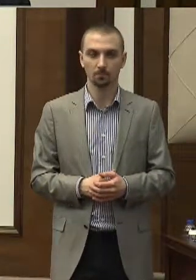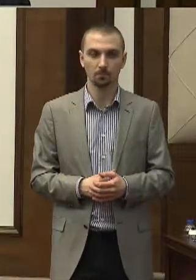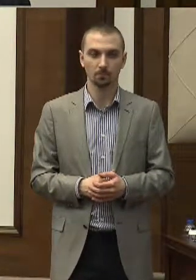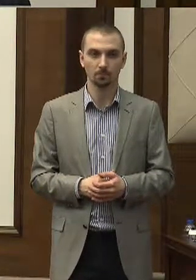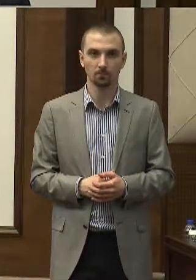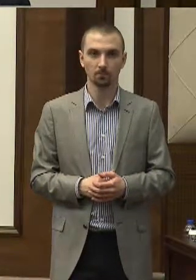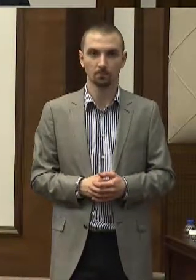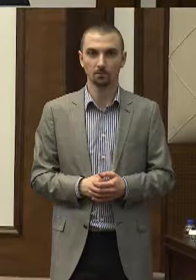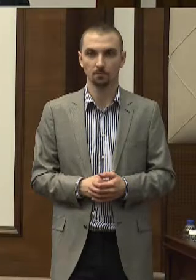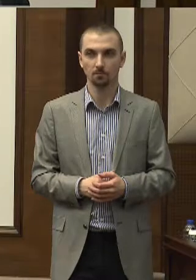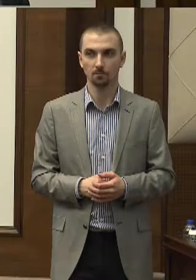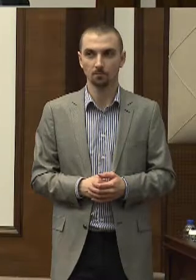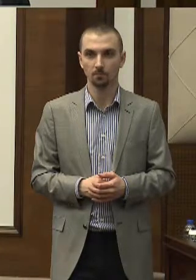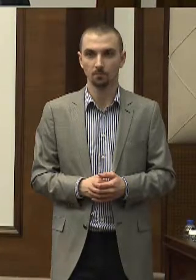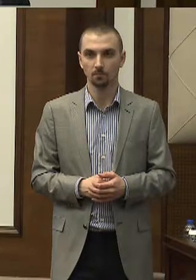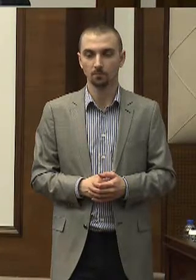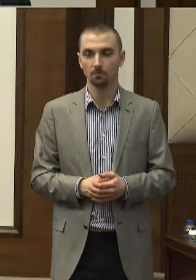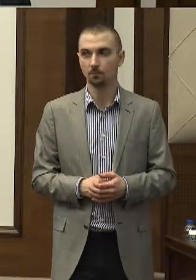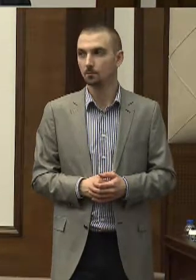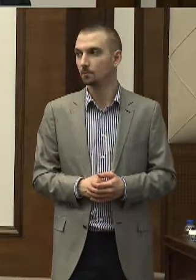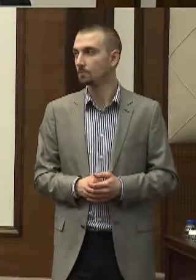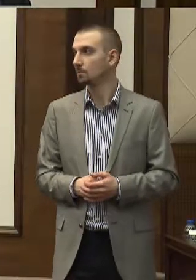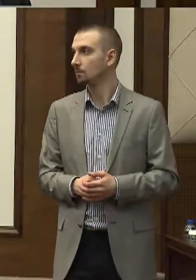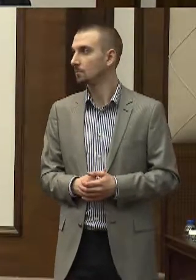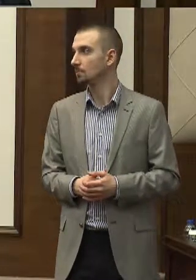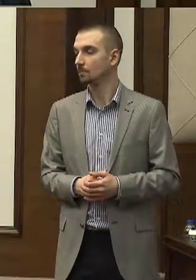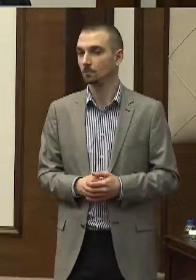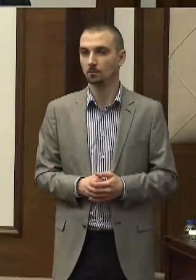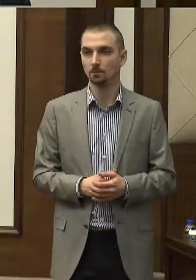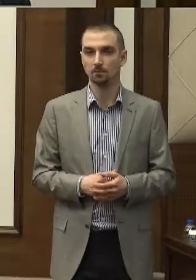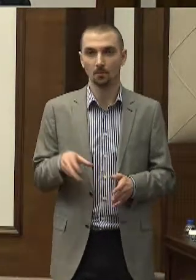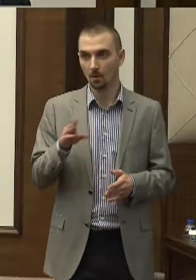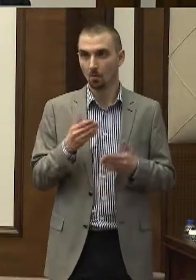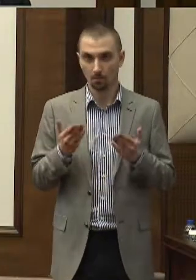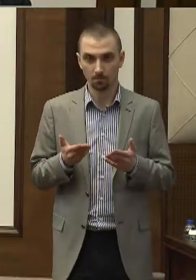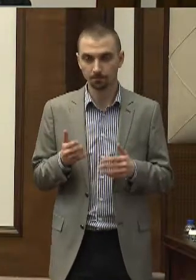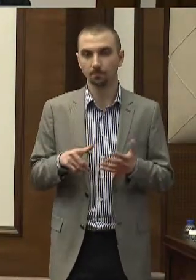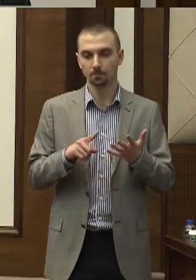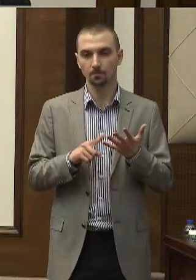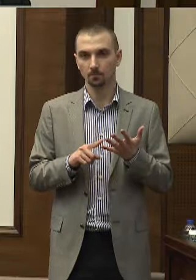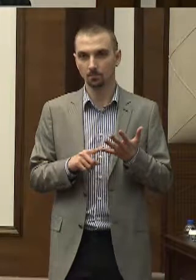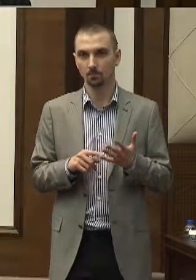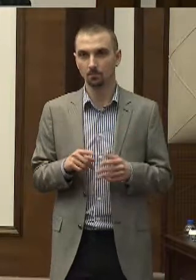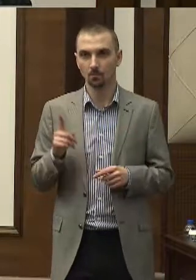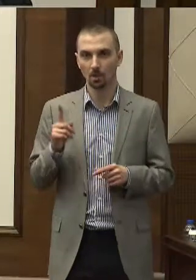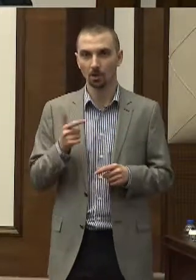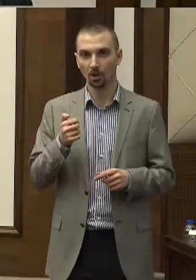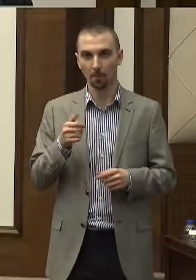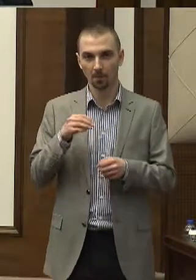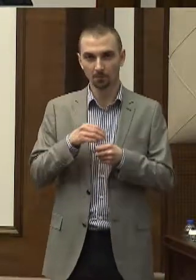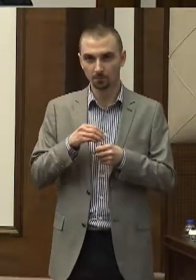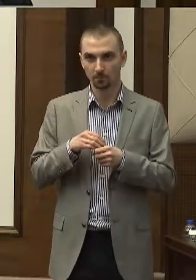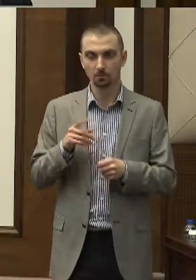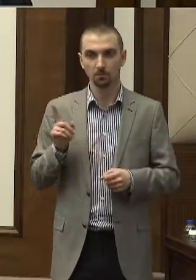Ben de bilmiyorum çünkü. Buyurun. Onu oyladık. Gündemin 5. maddesi. Çakmaklı Mahallesi,